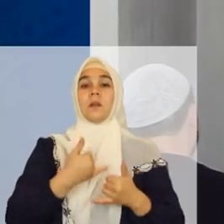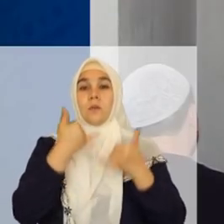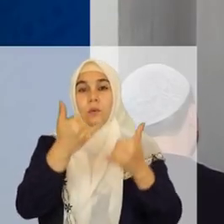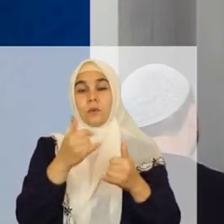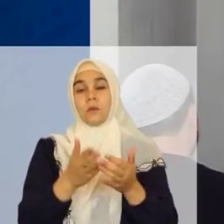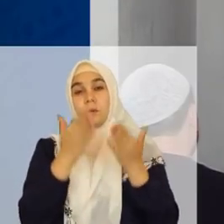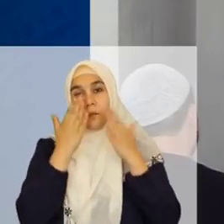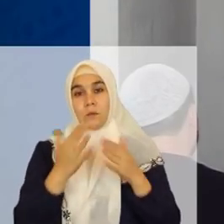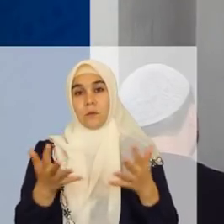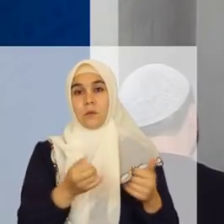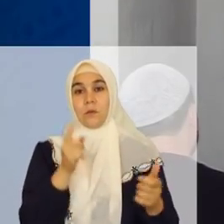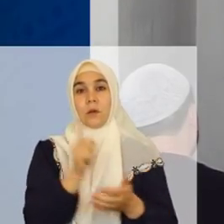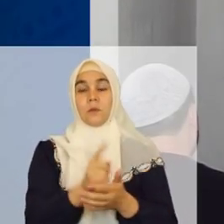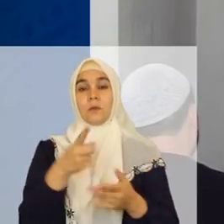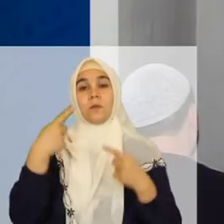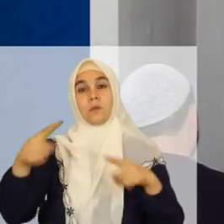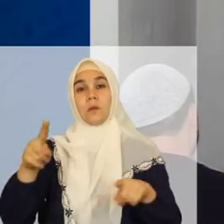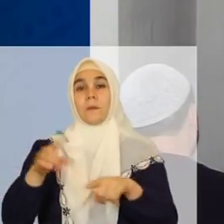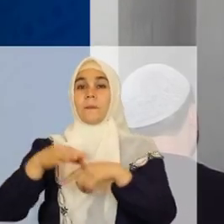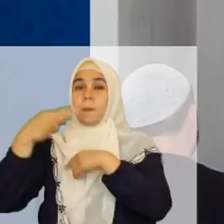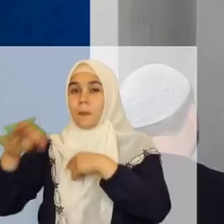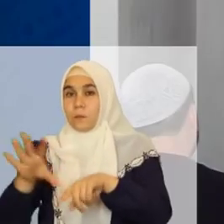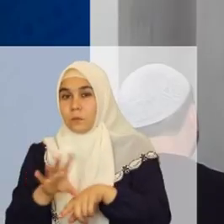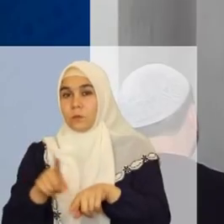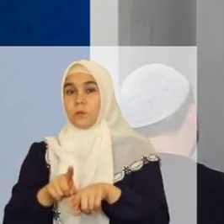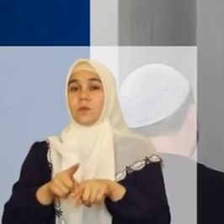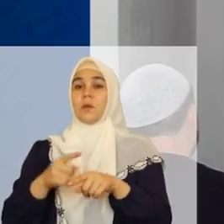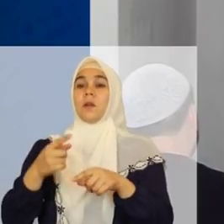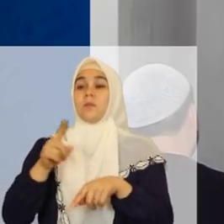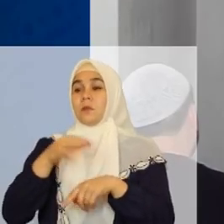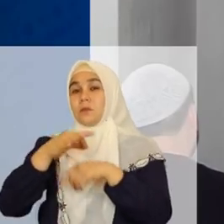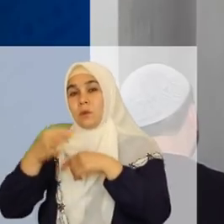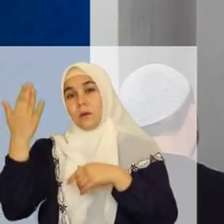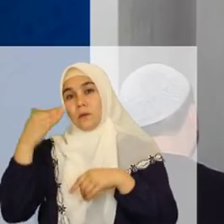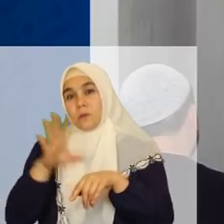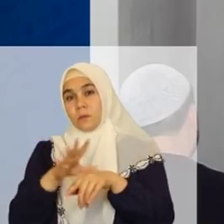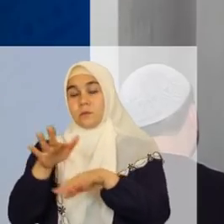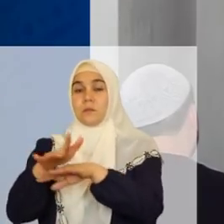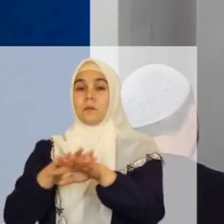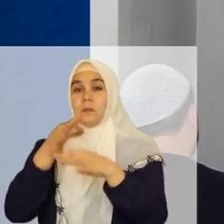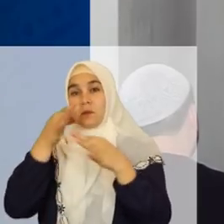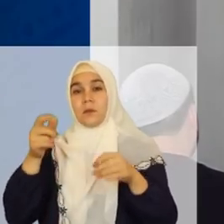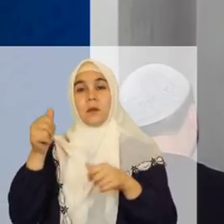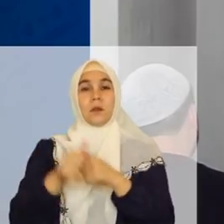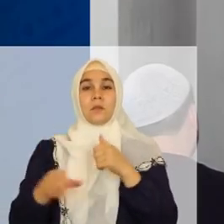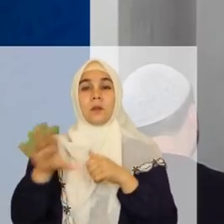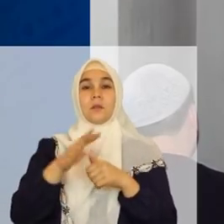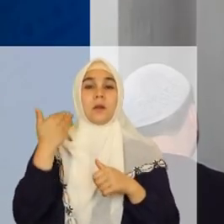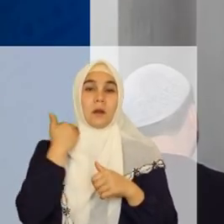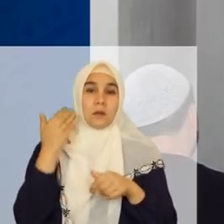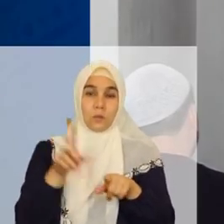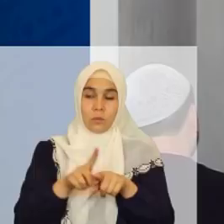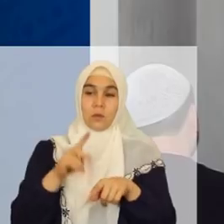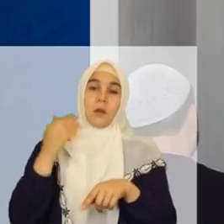duosini oladi. Boshqa bir odamga zulm qilgan bo'lsa, unga borib o'sha zulmini aytib uzr so'raydi. Kimdadir qarzi